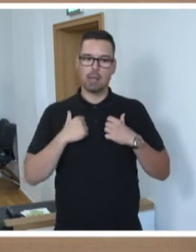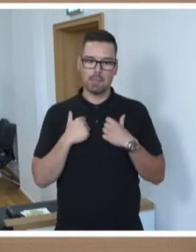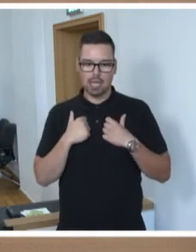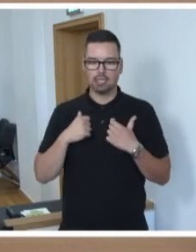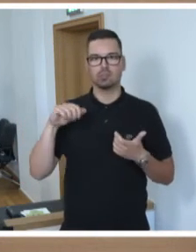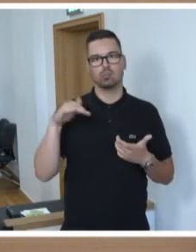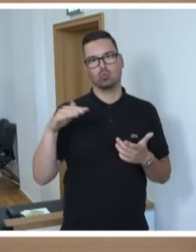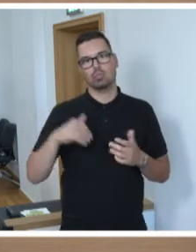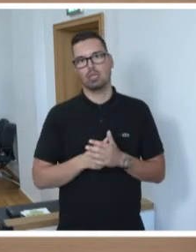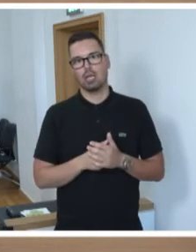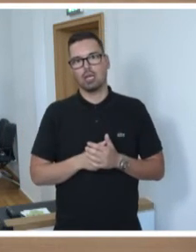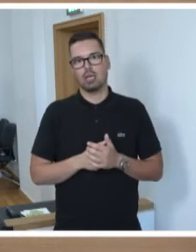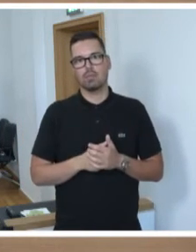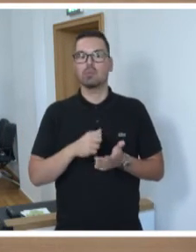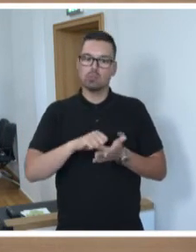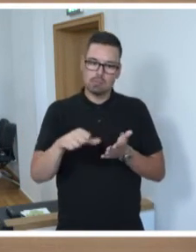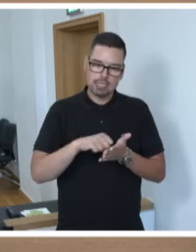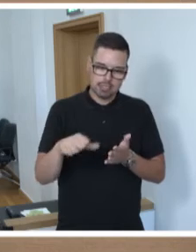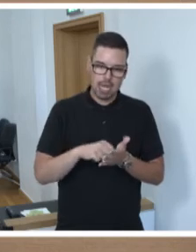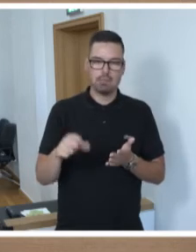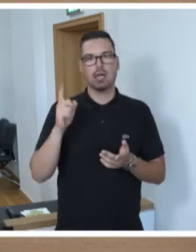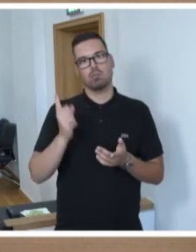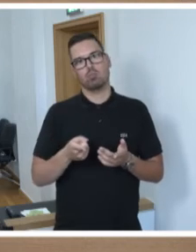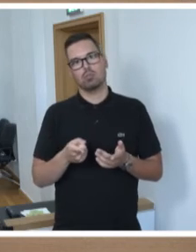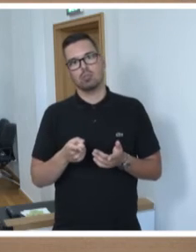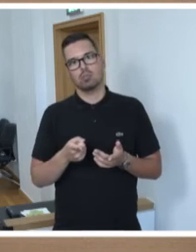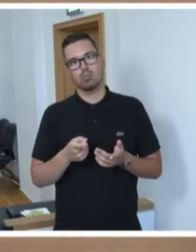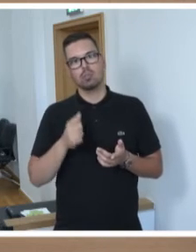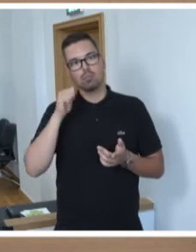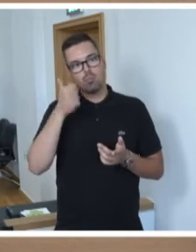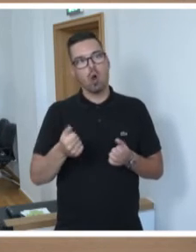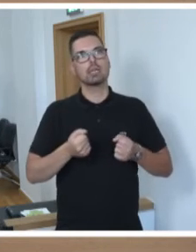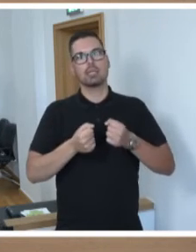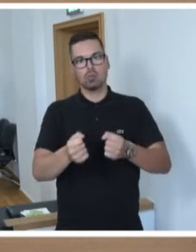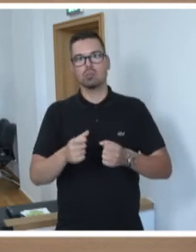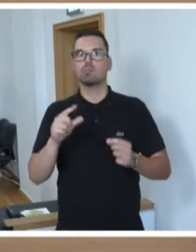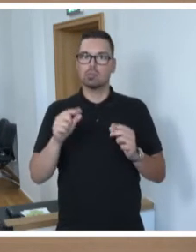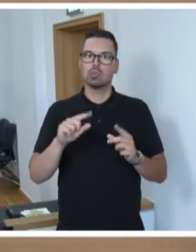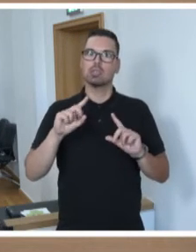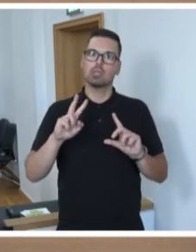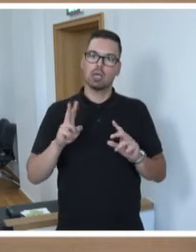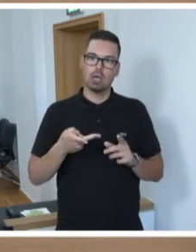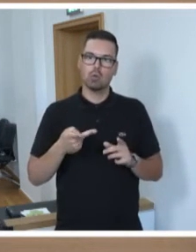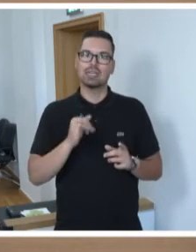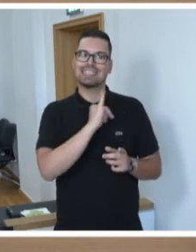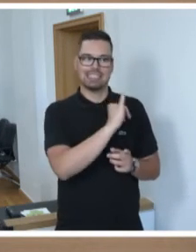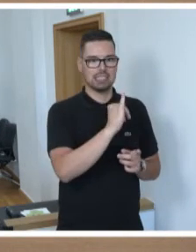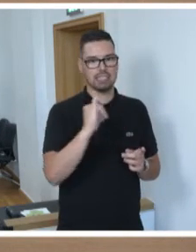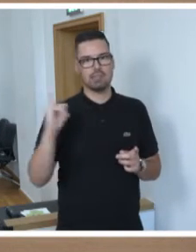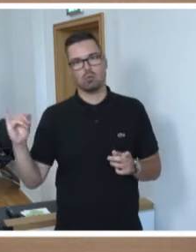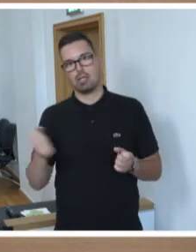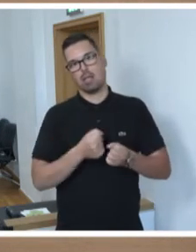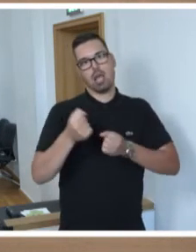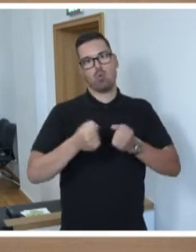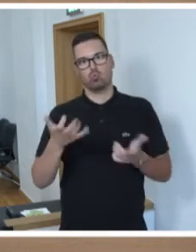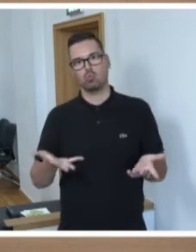Moderne Mobilität von morgen muss bezahlbar sein. Mobilität von morgen, ich sage ganz bewusst, heißt auch persönliche, individuelle Mobilität.